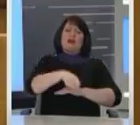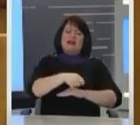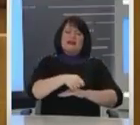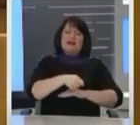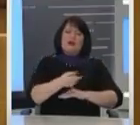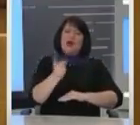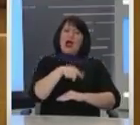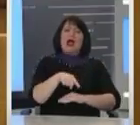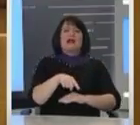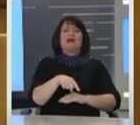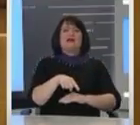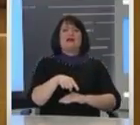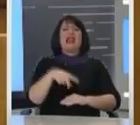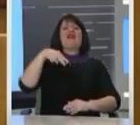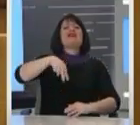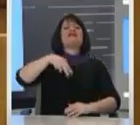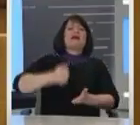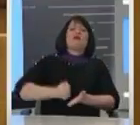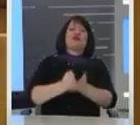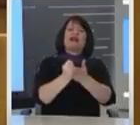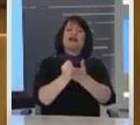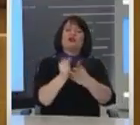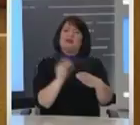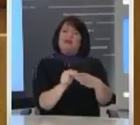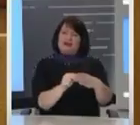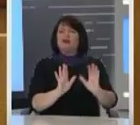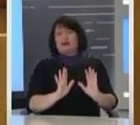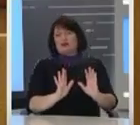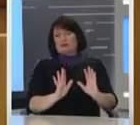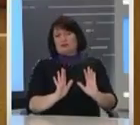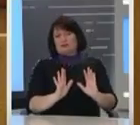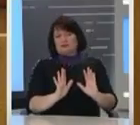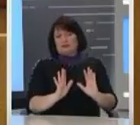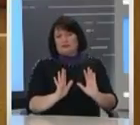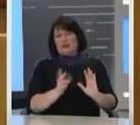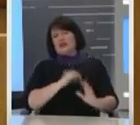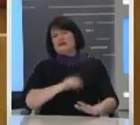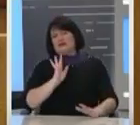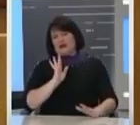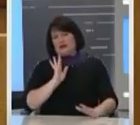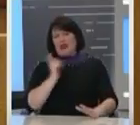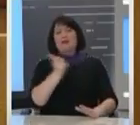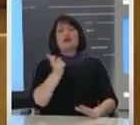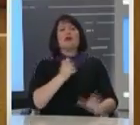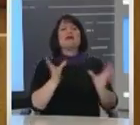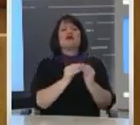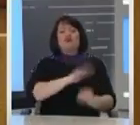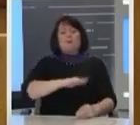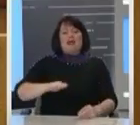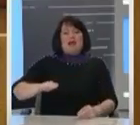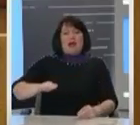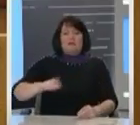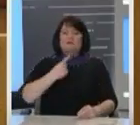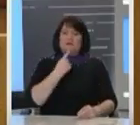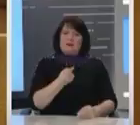κυριαρχούν οι δυνάμεις του συντρόφου Λαφαζάνη. Λοιπόν, επιδόματα. Για τα επιδόματα των παιδιών σας παρουσιάσαμε